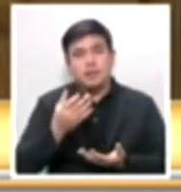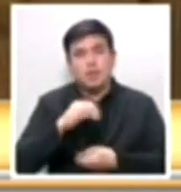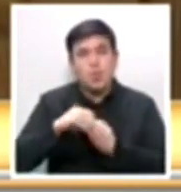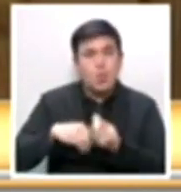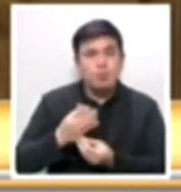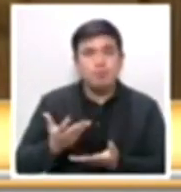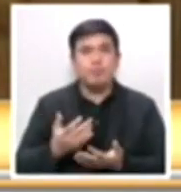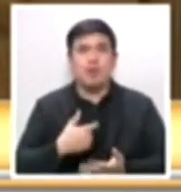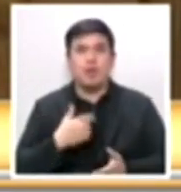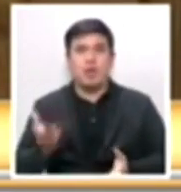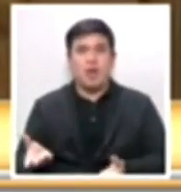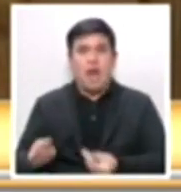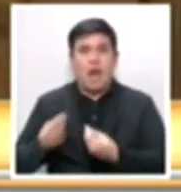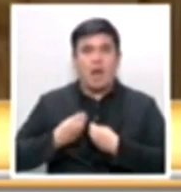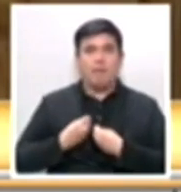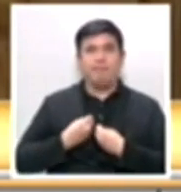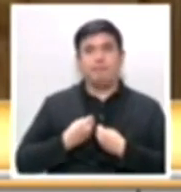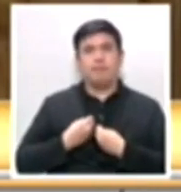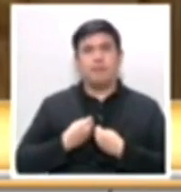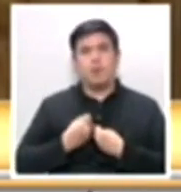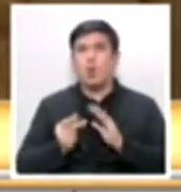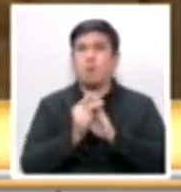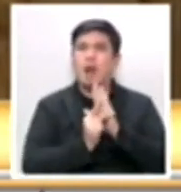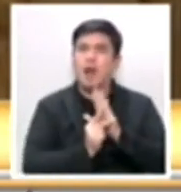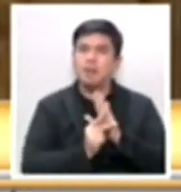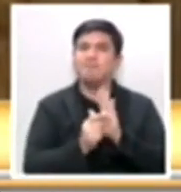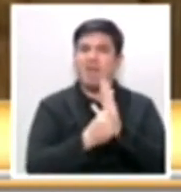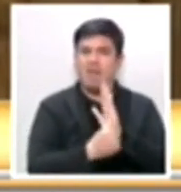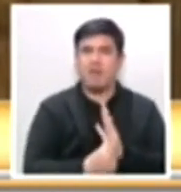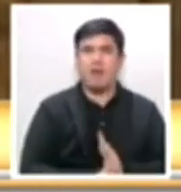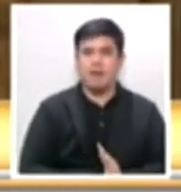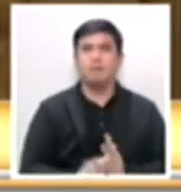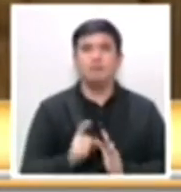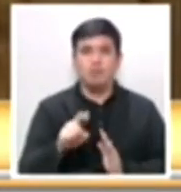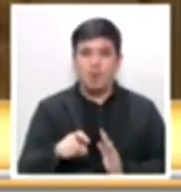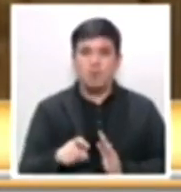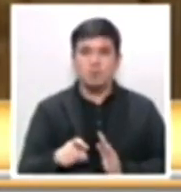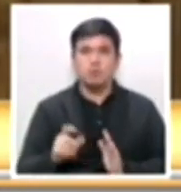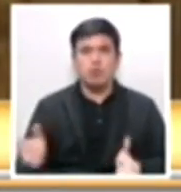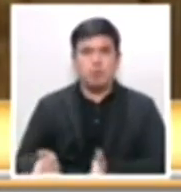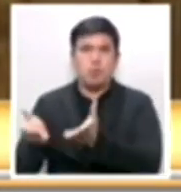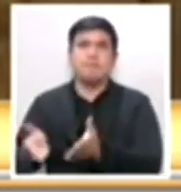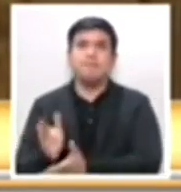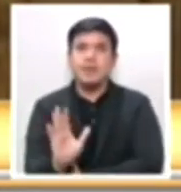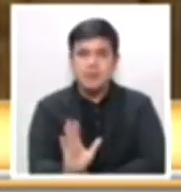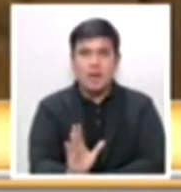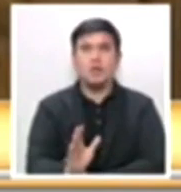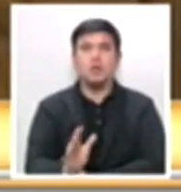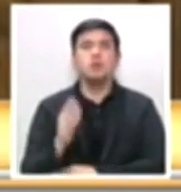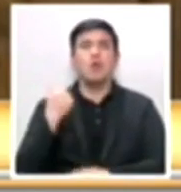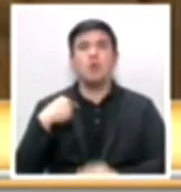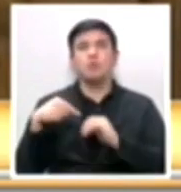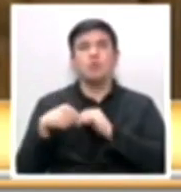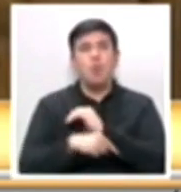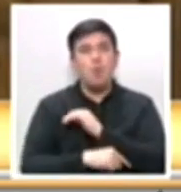ทำธุรกิจแล้วบอกเอื้อมันคงต้องเขียนกฎหมายใหม่นะครับ ผมคิดว่าแต่ทั้งที่ต้องโปร่งใสจะต้